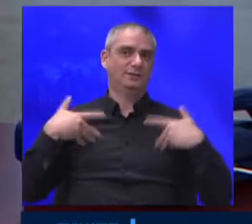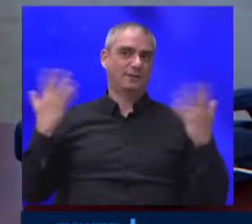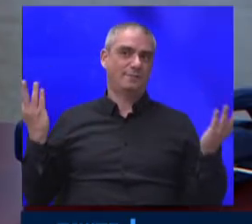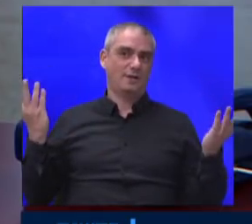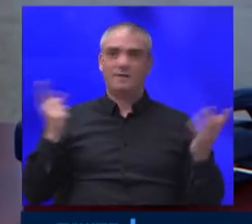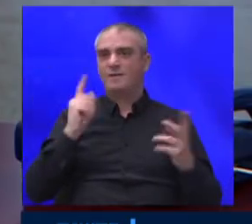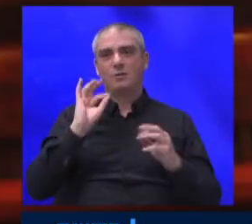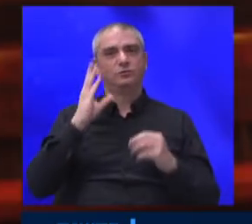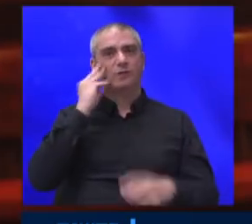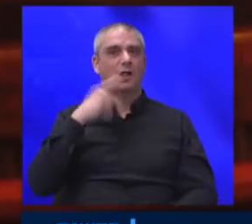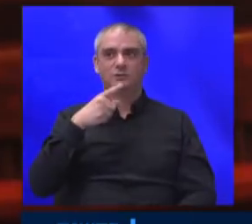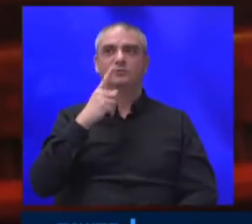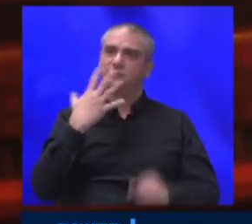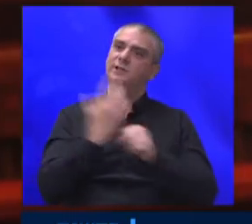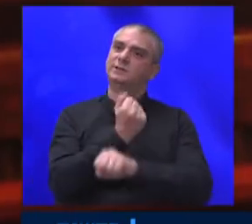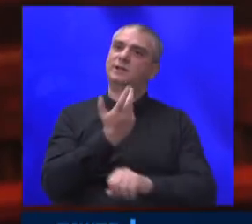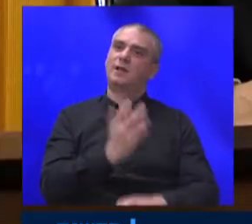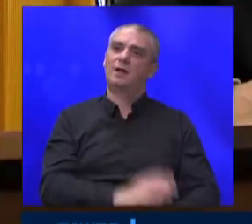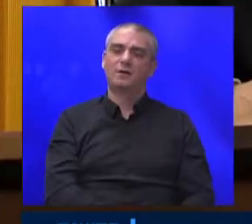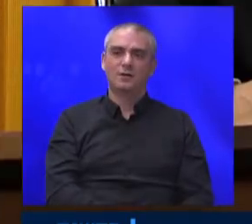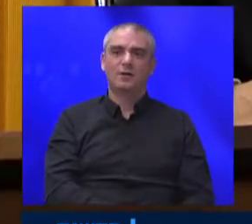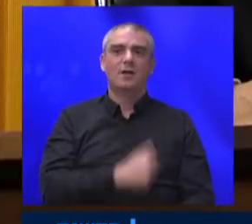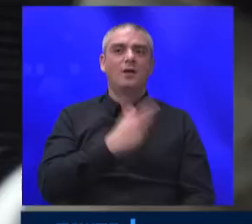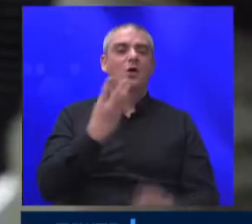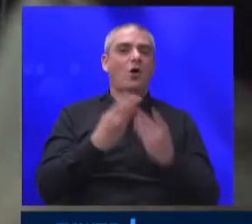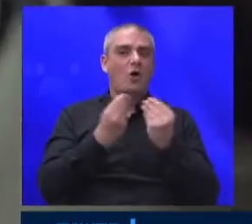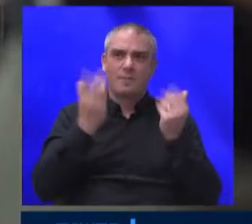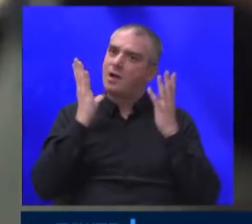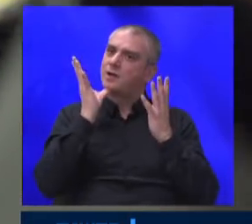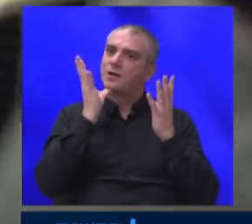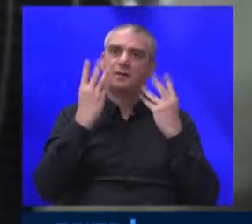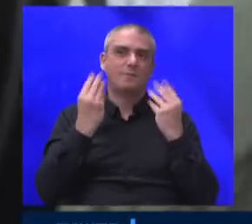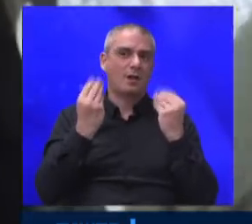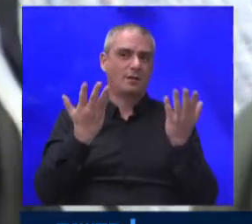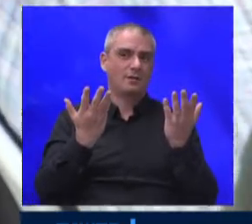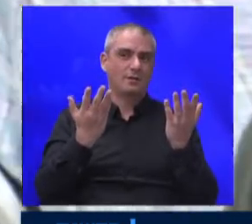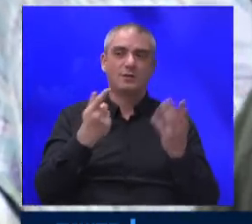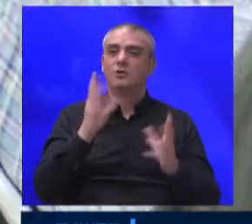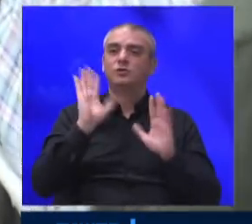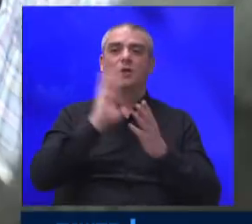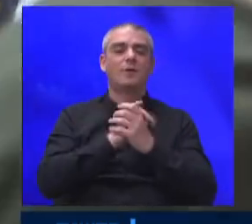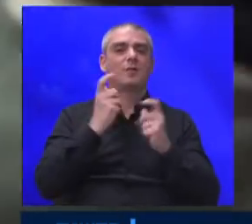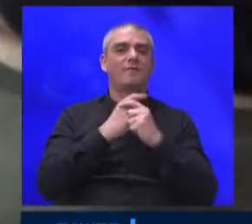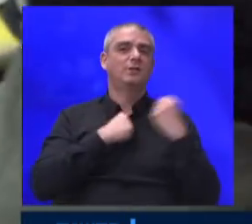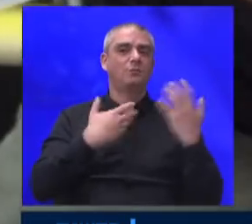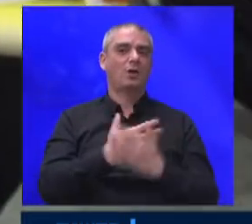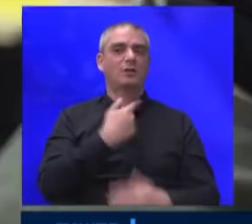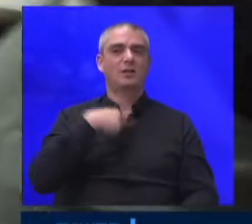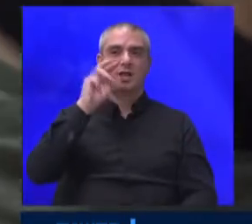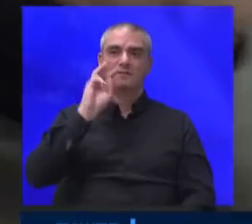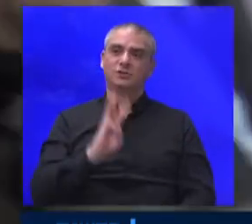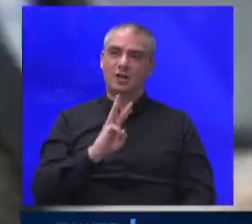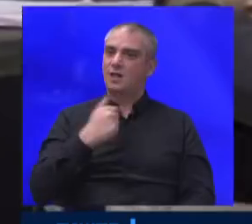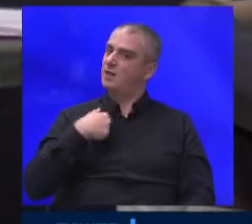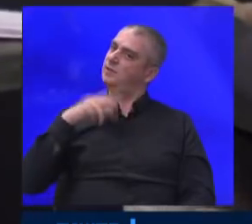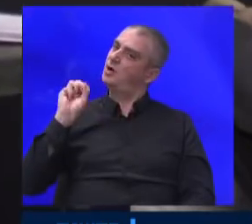וזה פשוט עבד. חומרי גלם היו בשפע. שלום, אנחנו מפלגת השמאל החדשה, אני עופר שלח. אני עומר שבח. אני